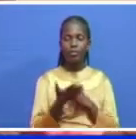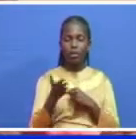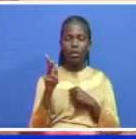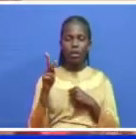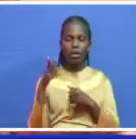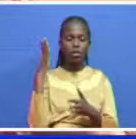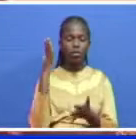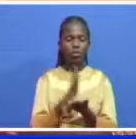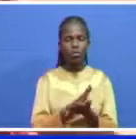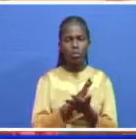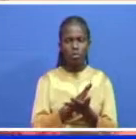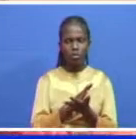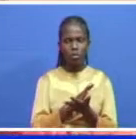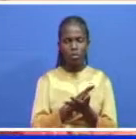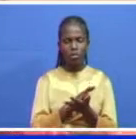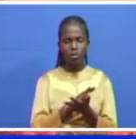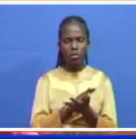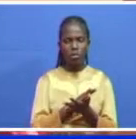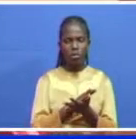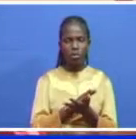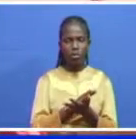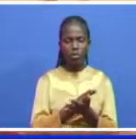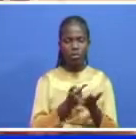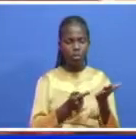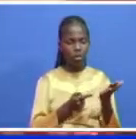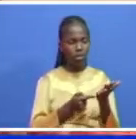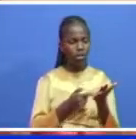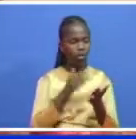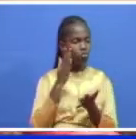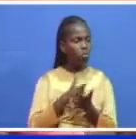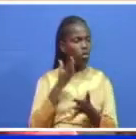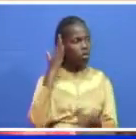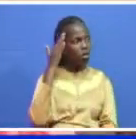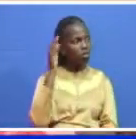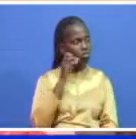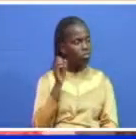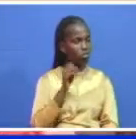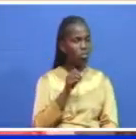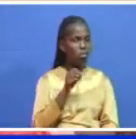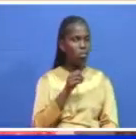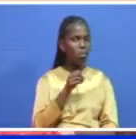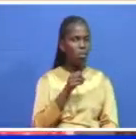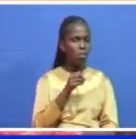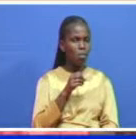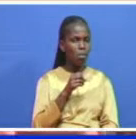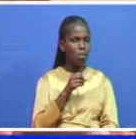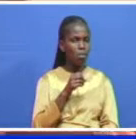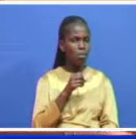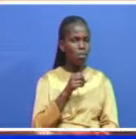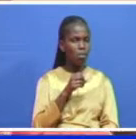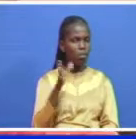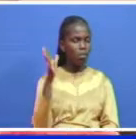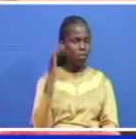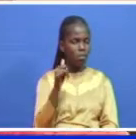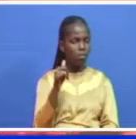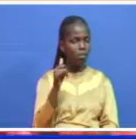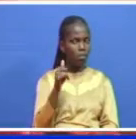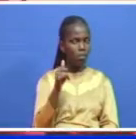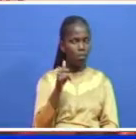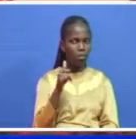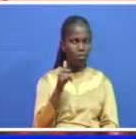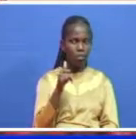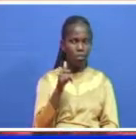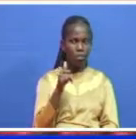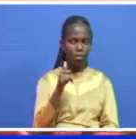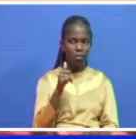kusema kweli hatujui Kiswahili ya kweli ni ipi na ile si ya kweli ni ipi. Maana twagagaa twasema